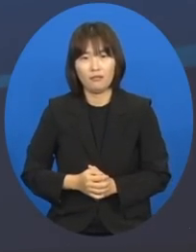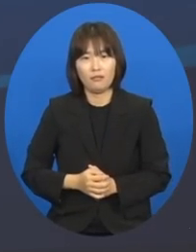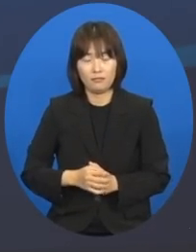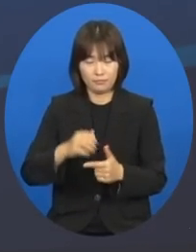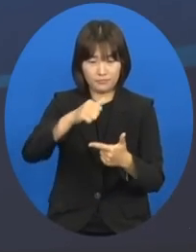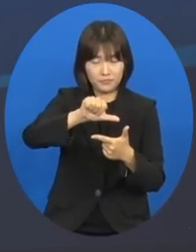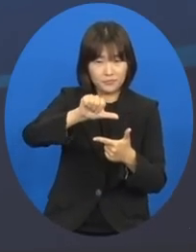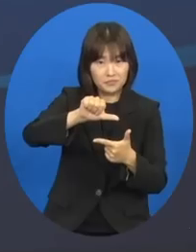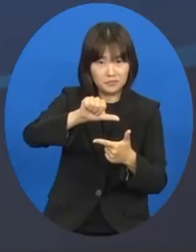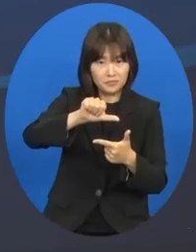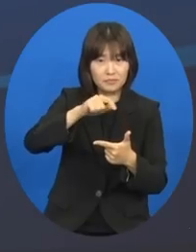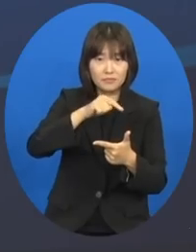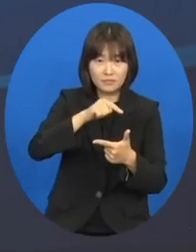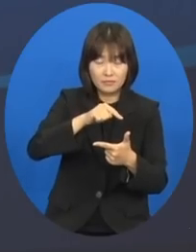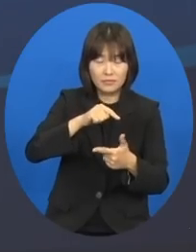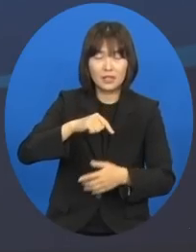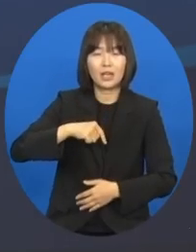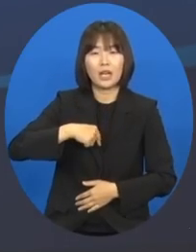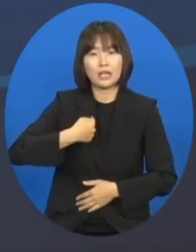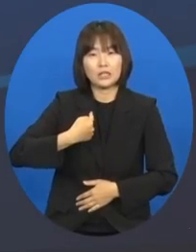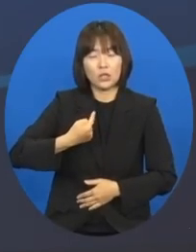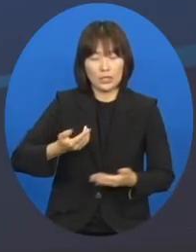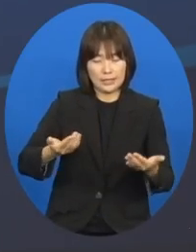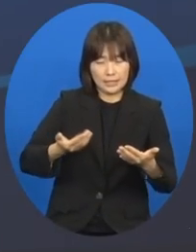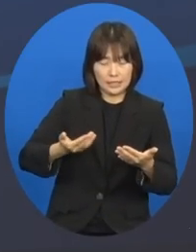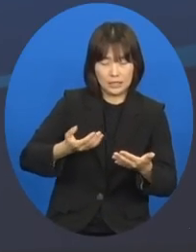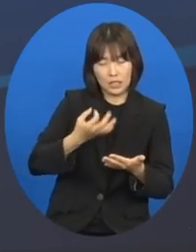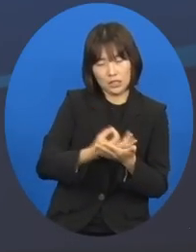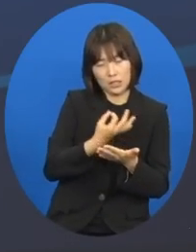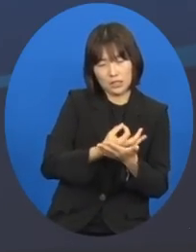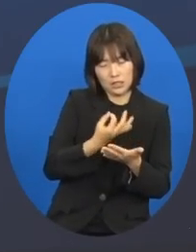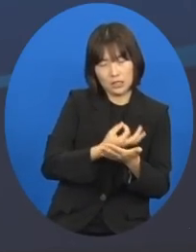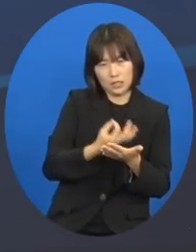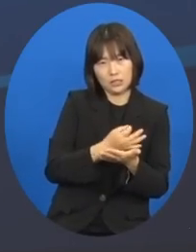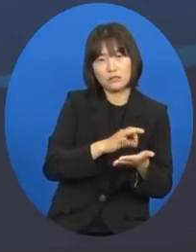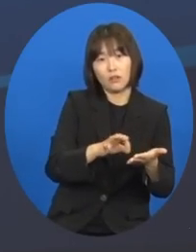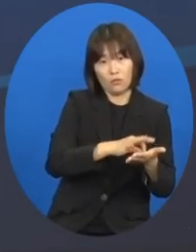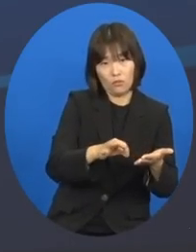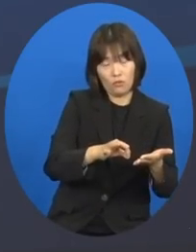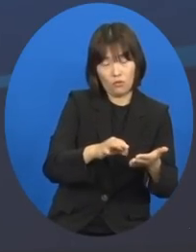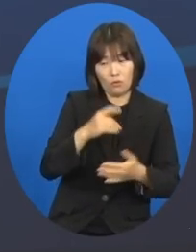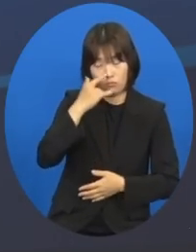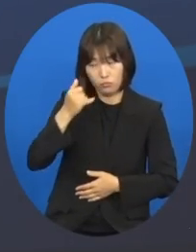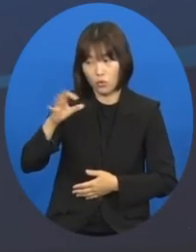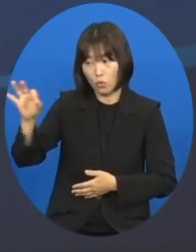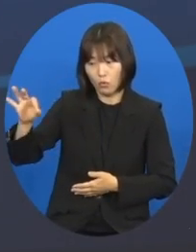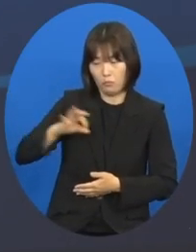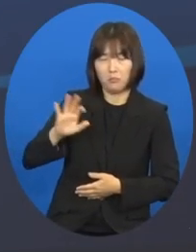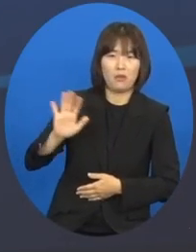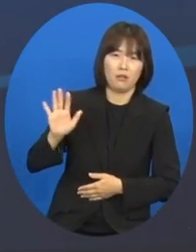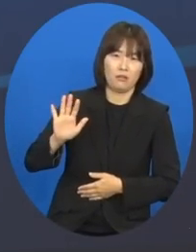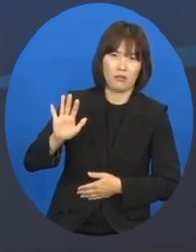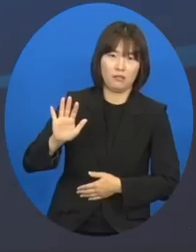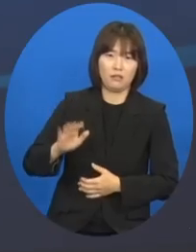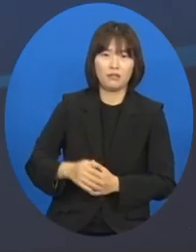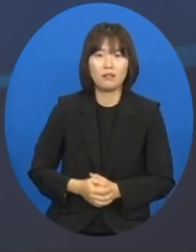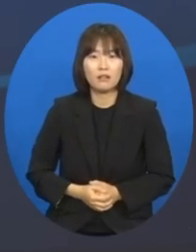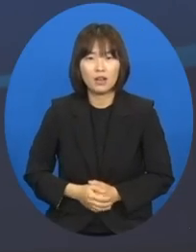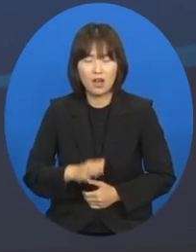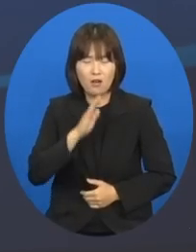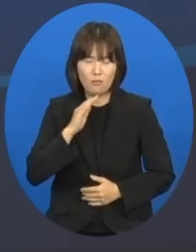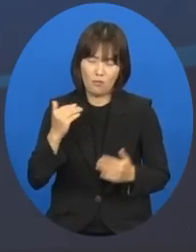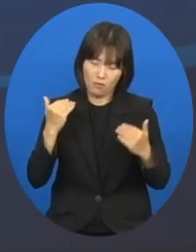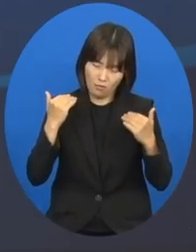스스로 일해서 자기 용돈을 벌어서 씁니다 부모에게 받지를 않아요 굉장히